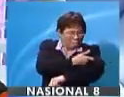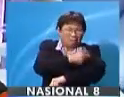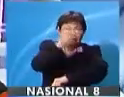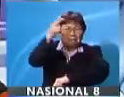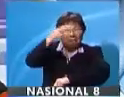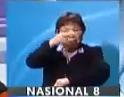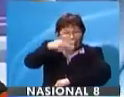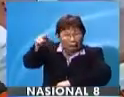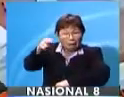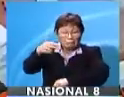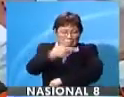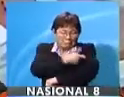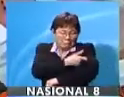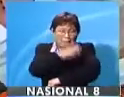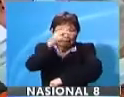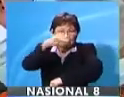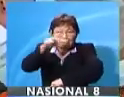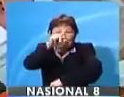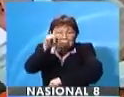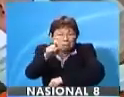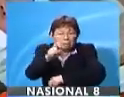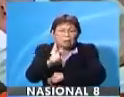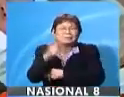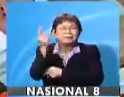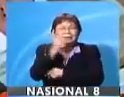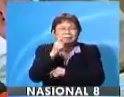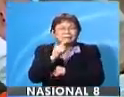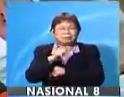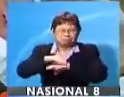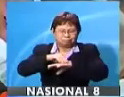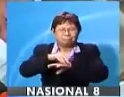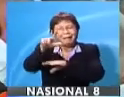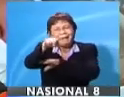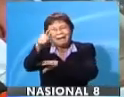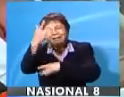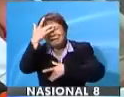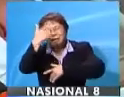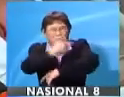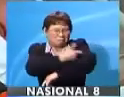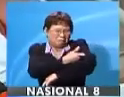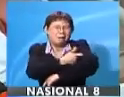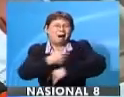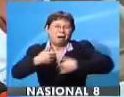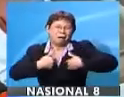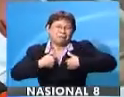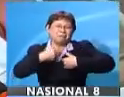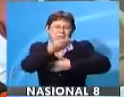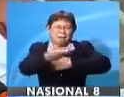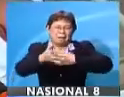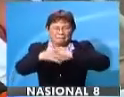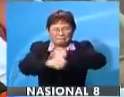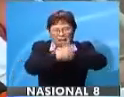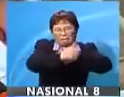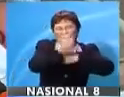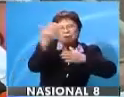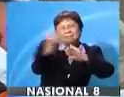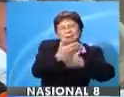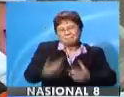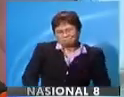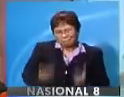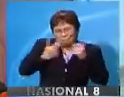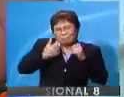halal vaksin tersebut selain bimbang kesan sampingan kerana menyangka vaksin mengandungi bahan berbahaya yang boleh mengancam